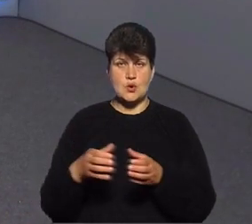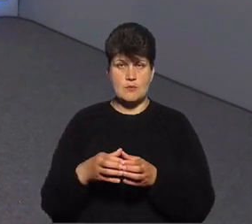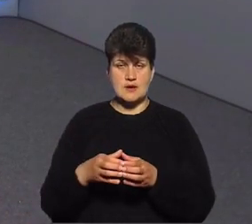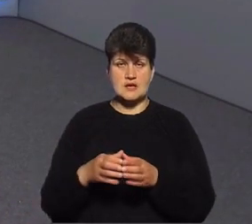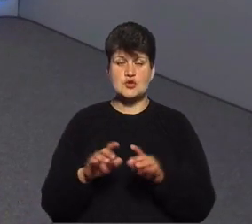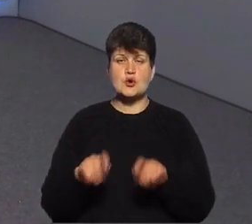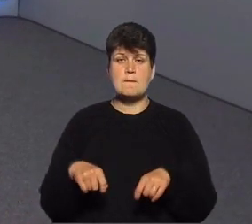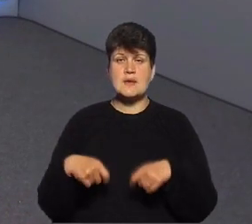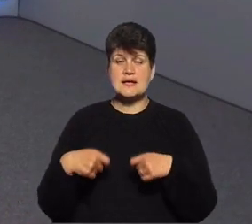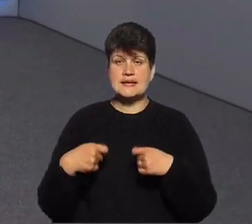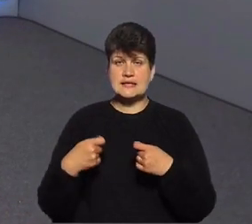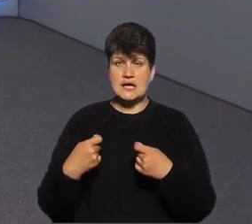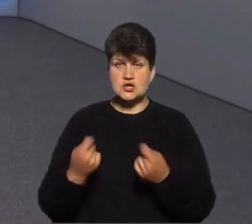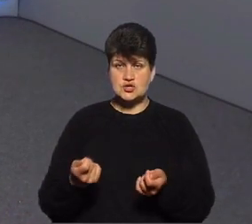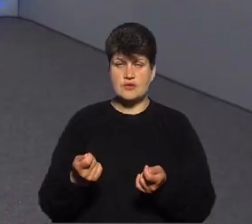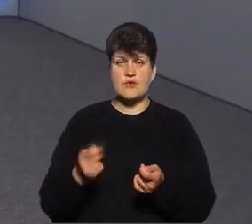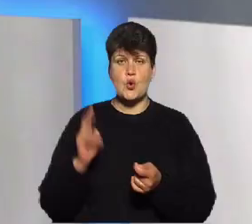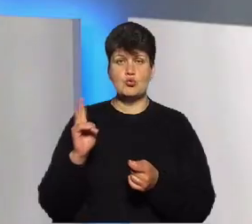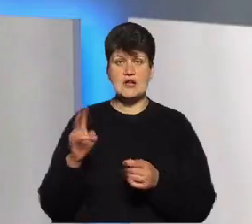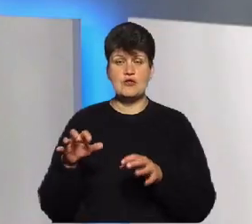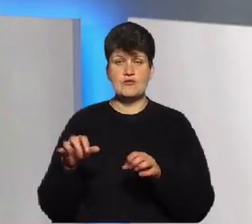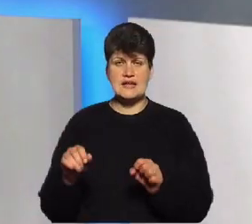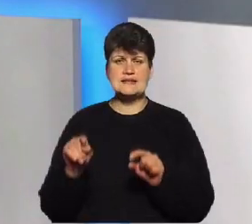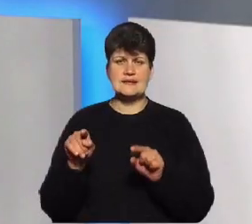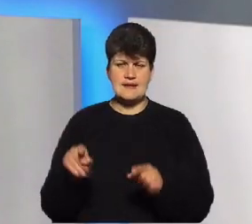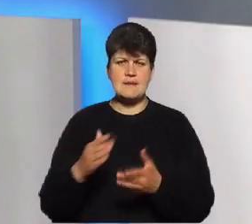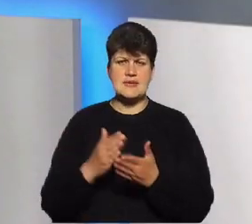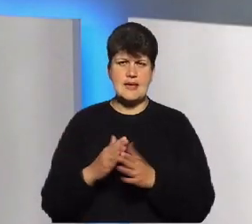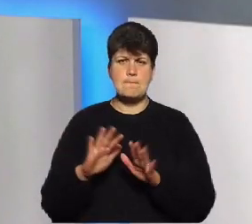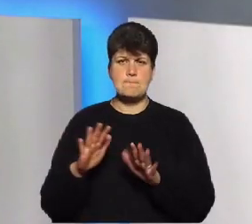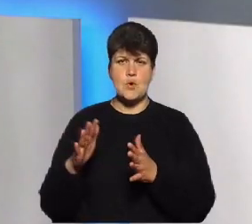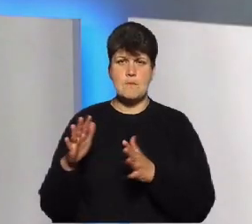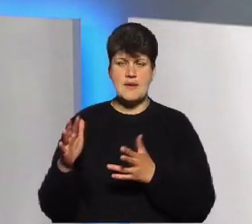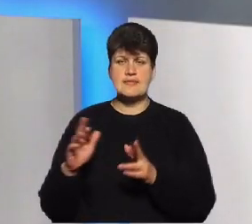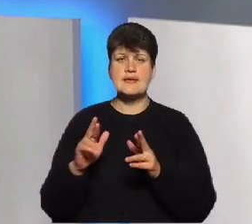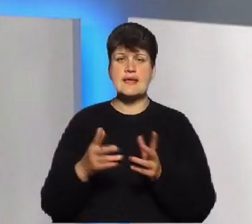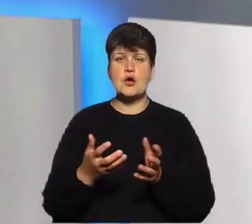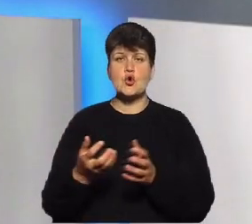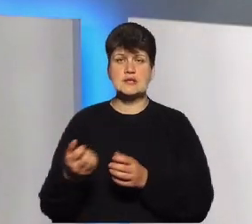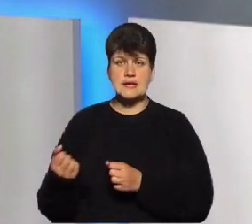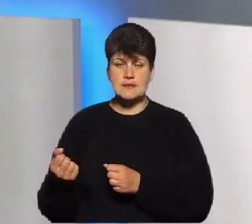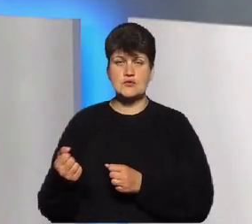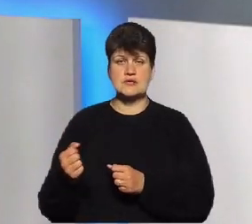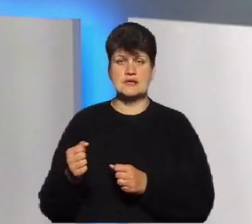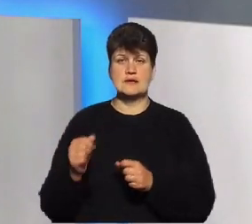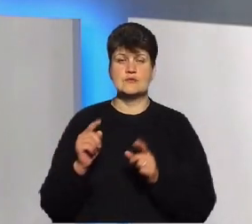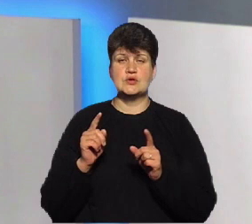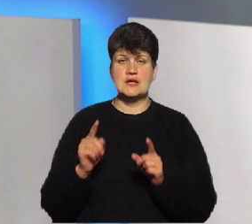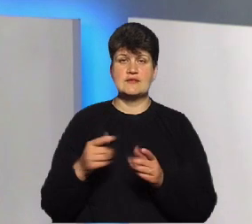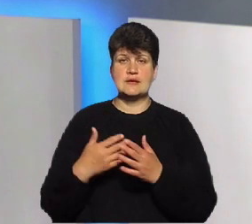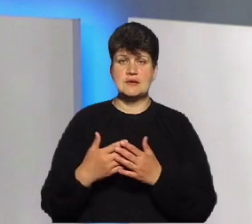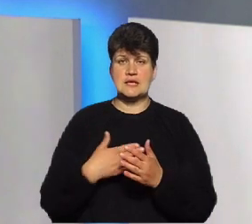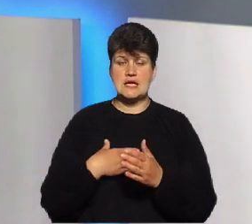конкретно в комунальну власність, то також там є деякі моменти, яким чином їх отримувати, тому що навіть, наприклад, нашої громади